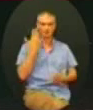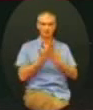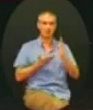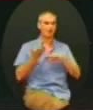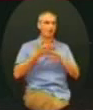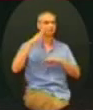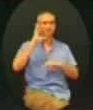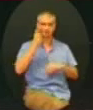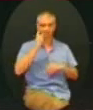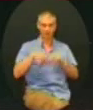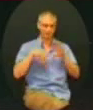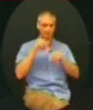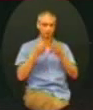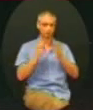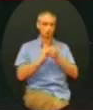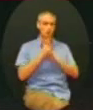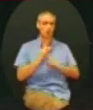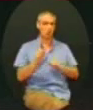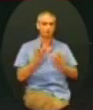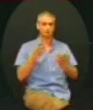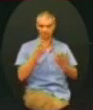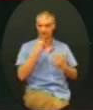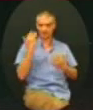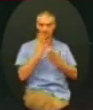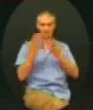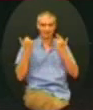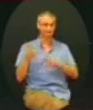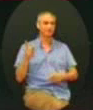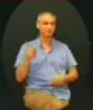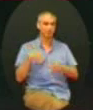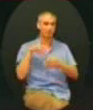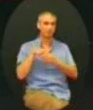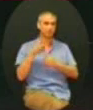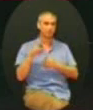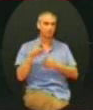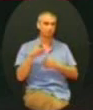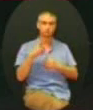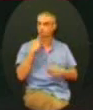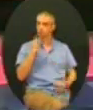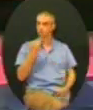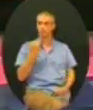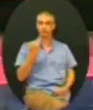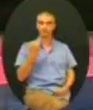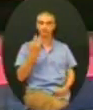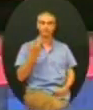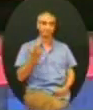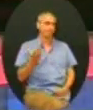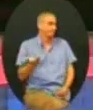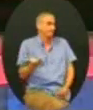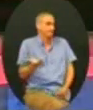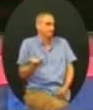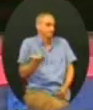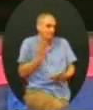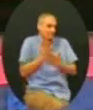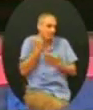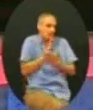להצבעה השאלה האם צריך פריימריז פתוחים או לא, וזהבה גלאון הפסידה בהצבעה הזאת? בהחלט. בהחלט. נו, אז מה? אז